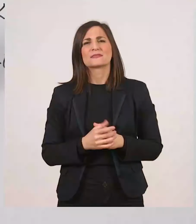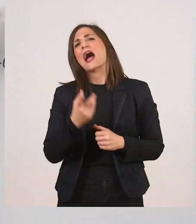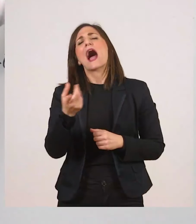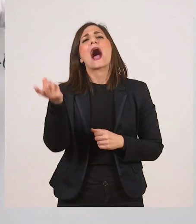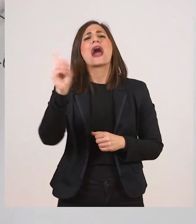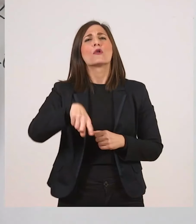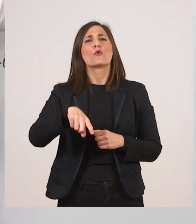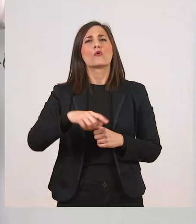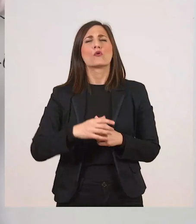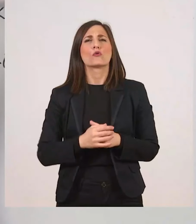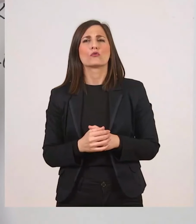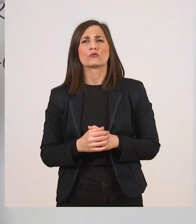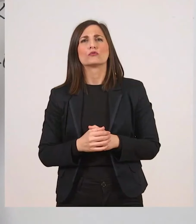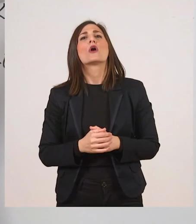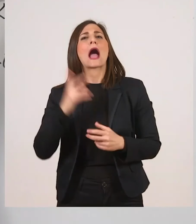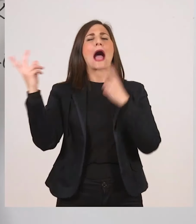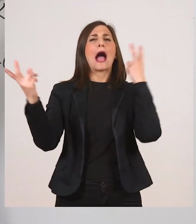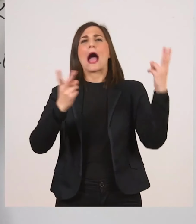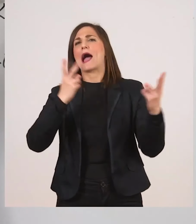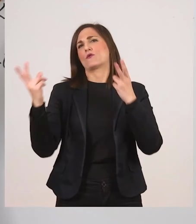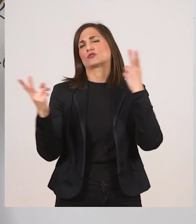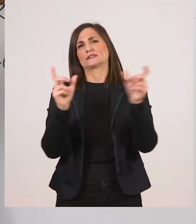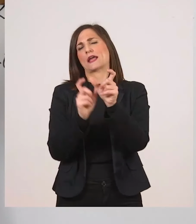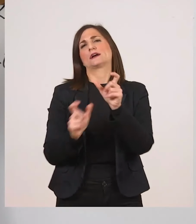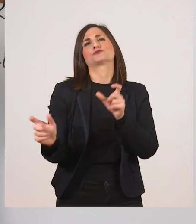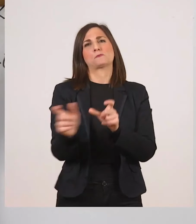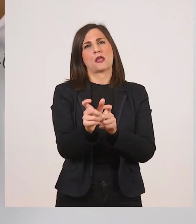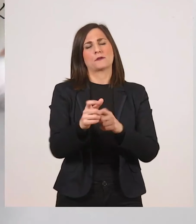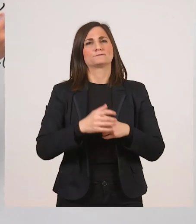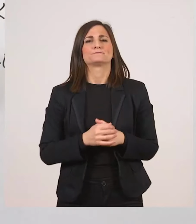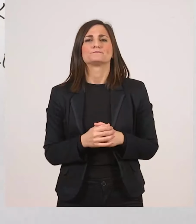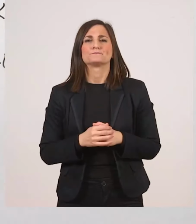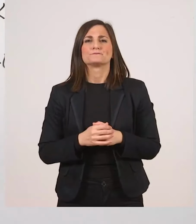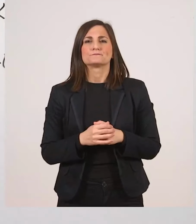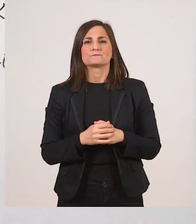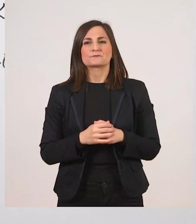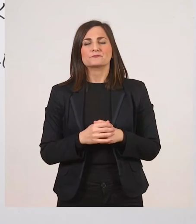Άλλος. Αόριστη. Πολύ ωραία.